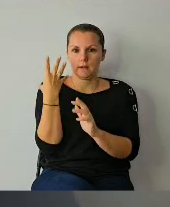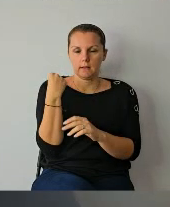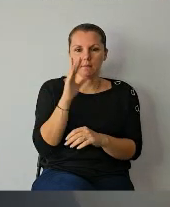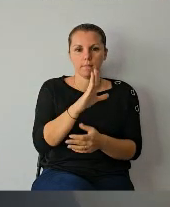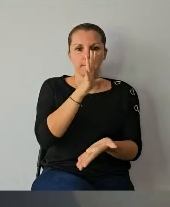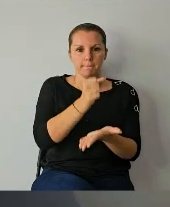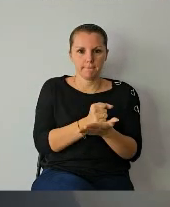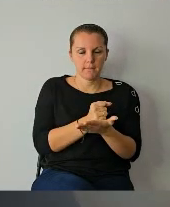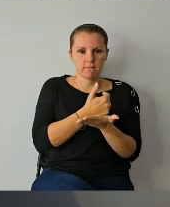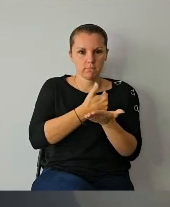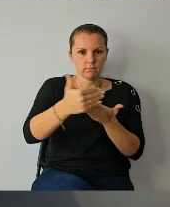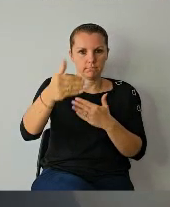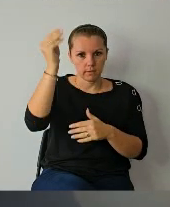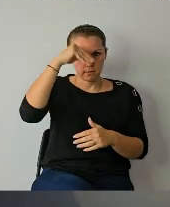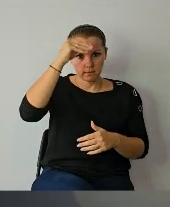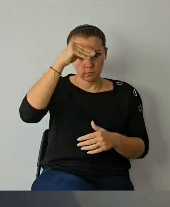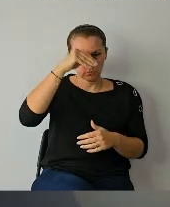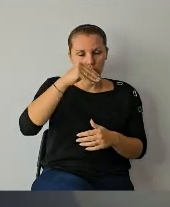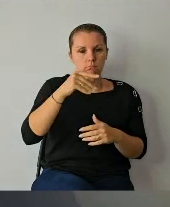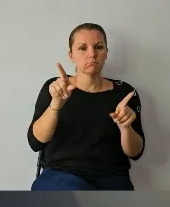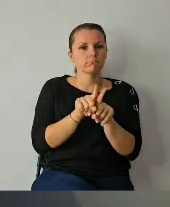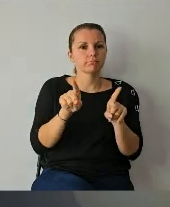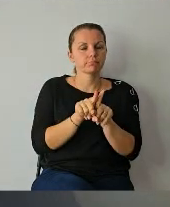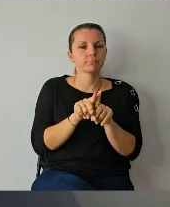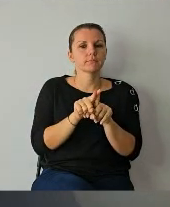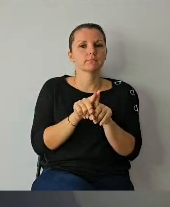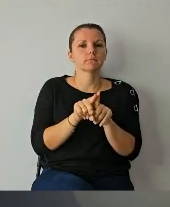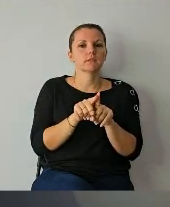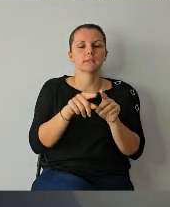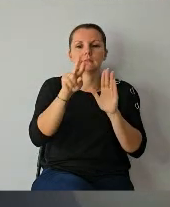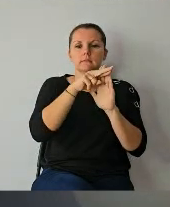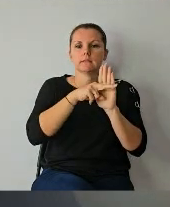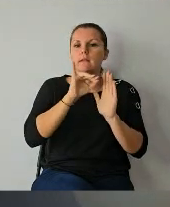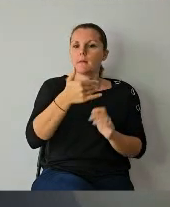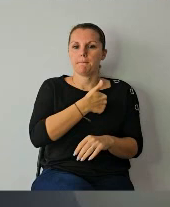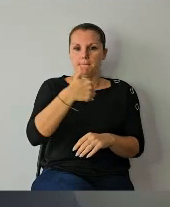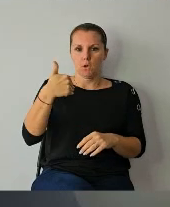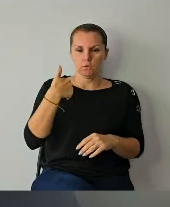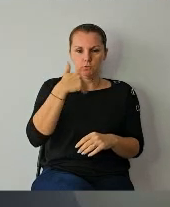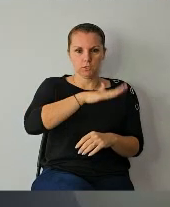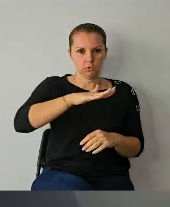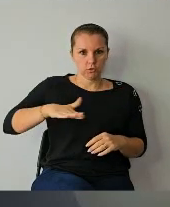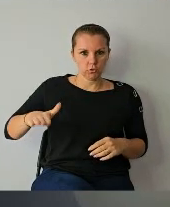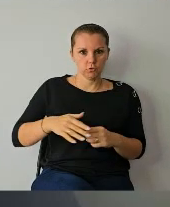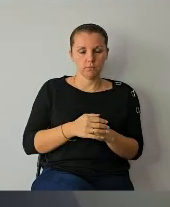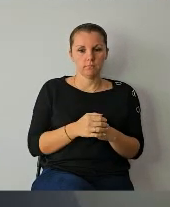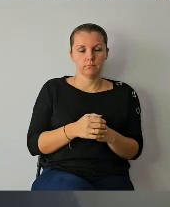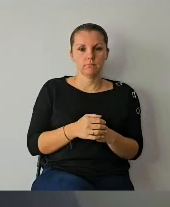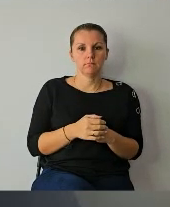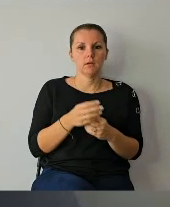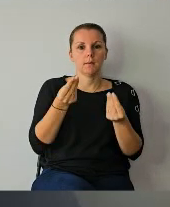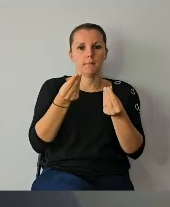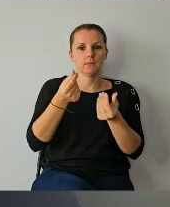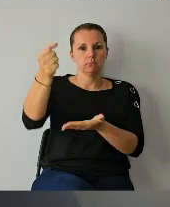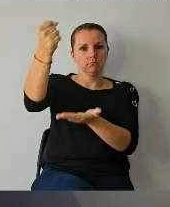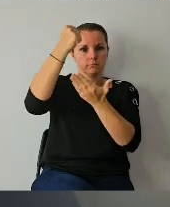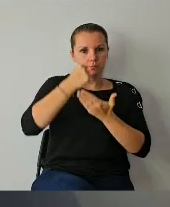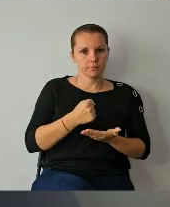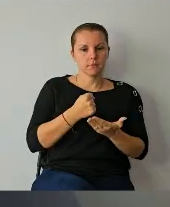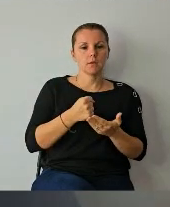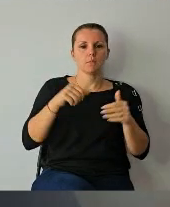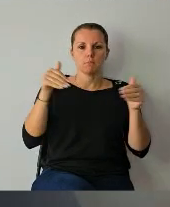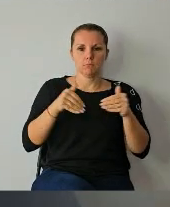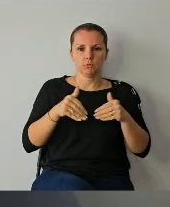prawo kontynuowania nauki na takich samych zasadach jak polscy uczniowie. I z pozyskanych środków było możliwe zapewnienie